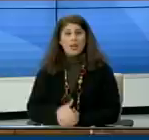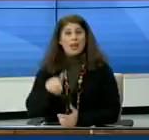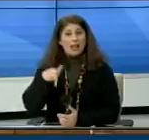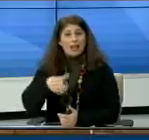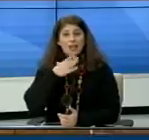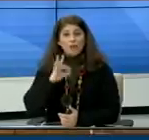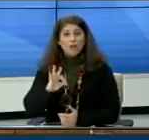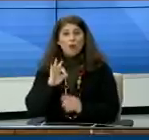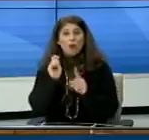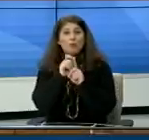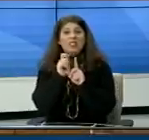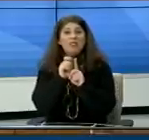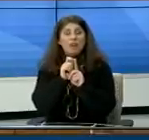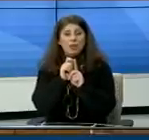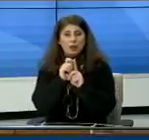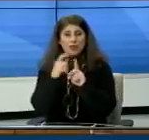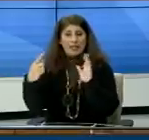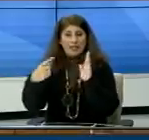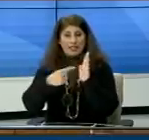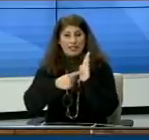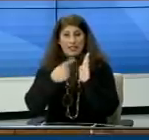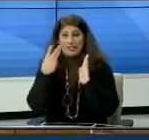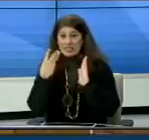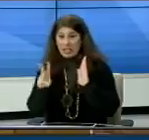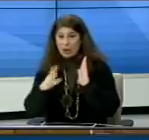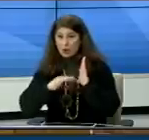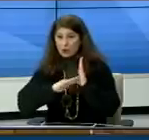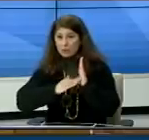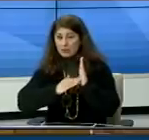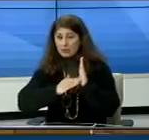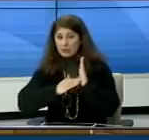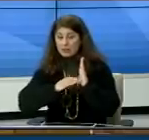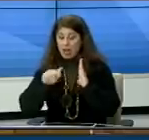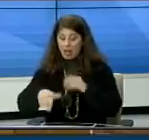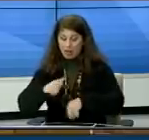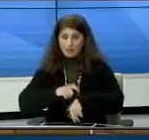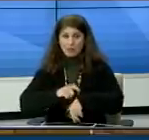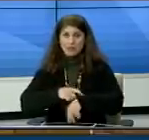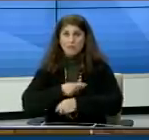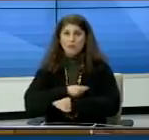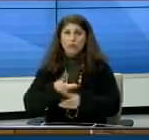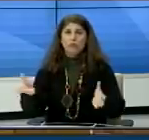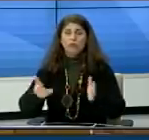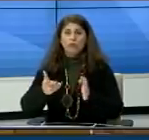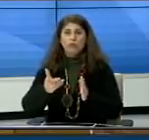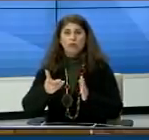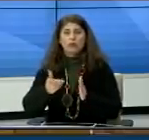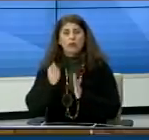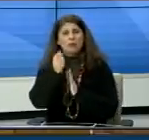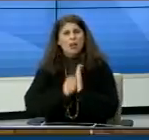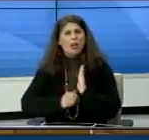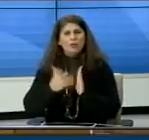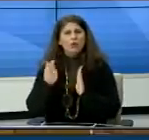ψηφιοποιείται. 1.300 υπηρεσίες παρέχονται ήδη ηλεκτρονικά από τον